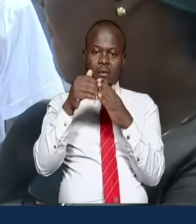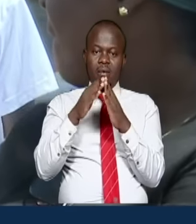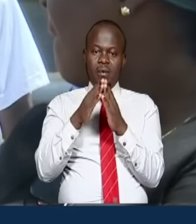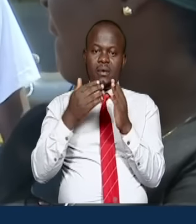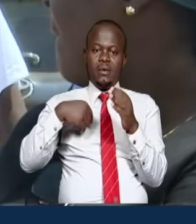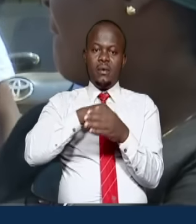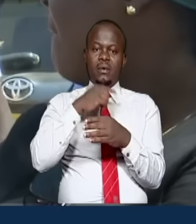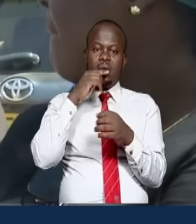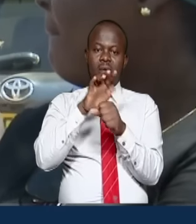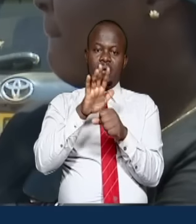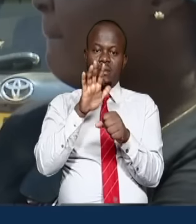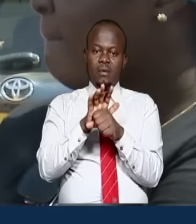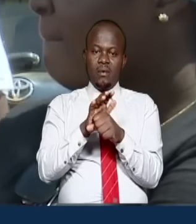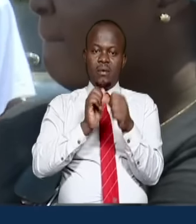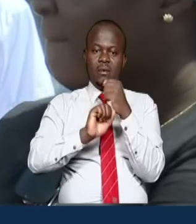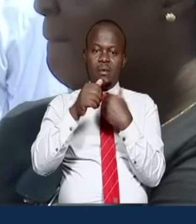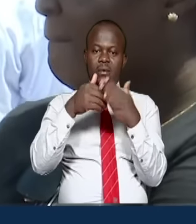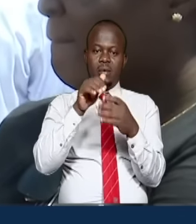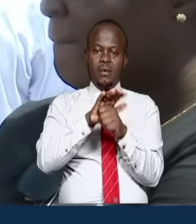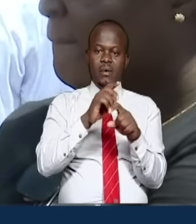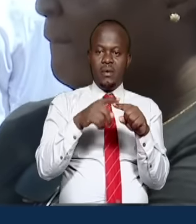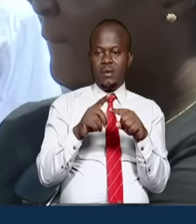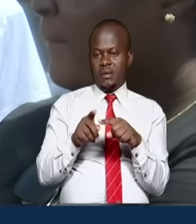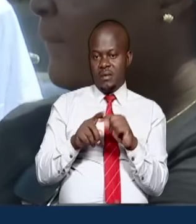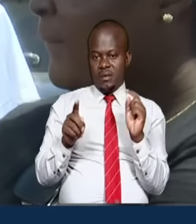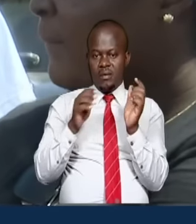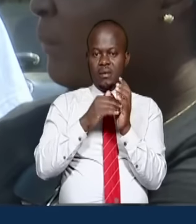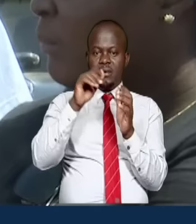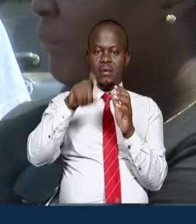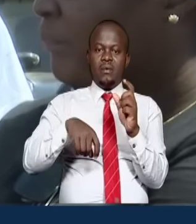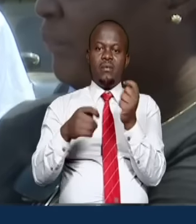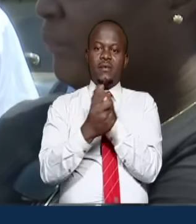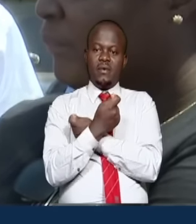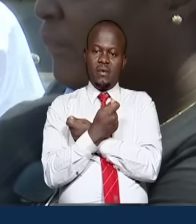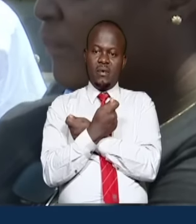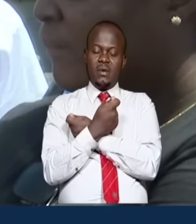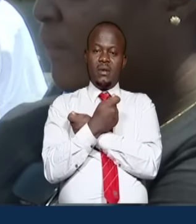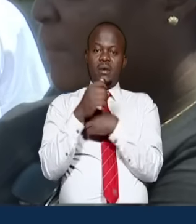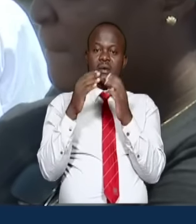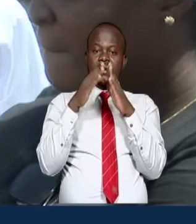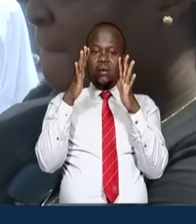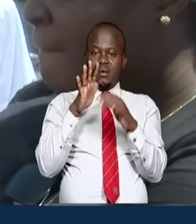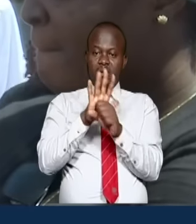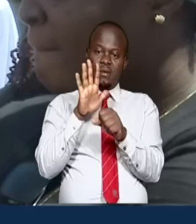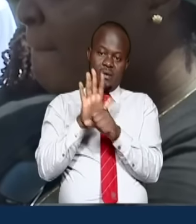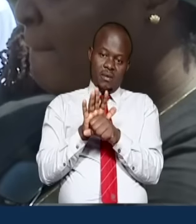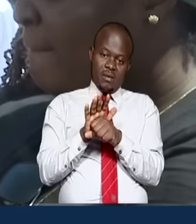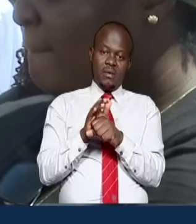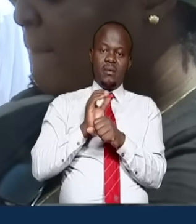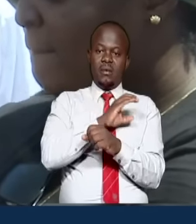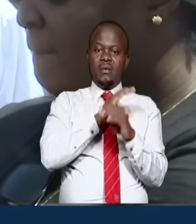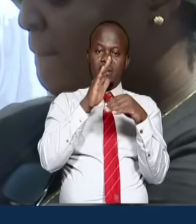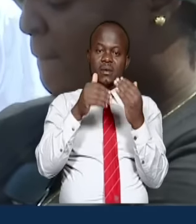hari cyane cyane imirimo myinshi myinshi cyane inyuranye igomba kuvugururwa. Abanyamujyi benshi baba